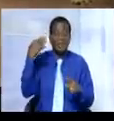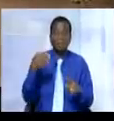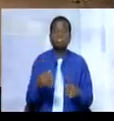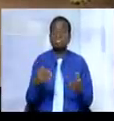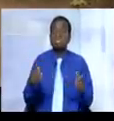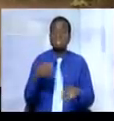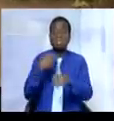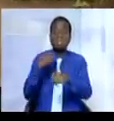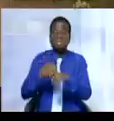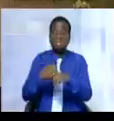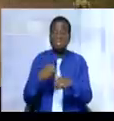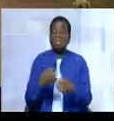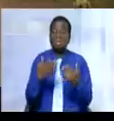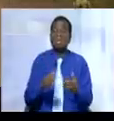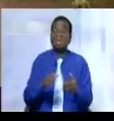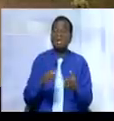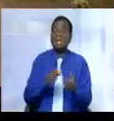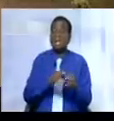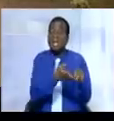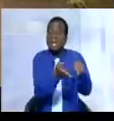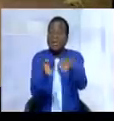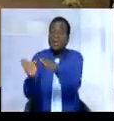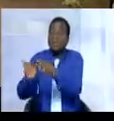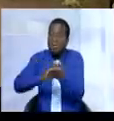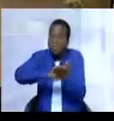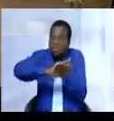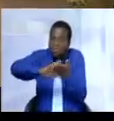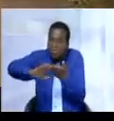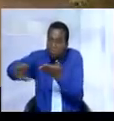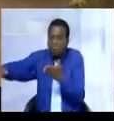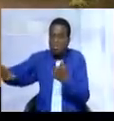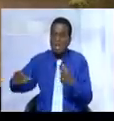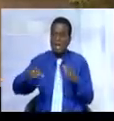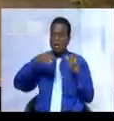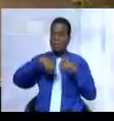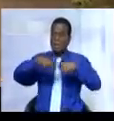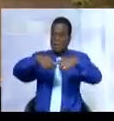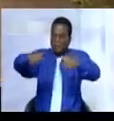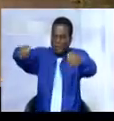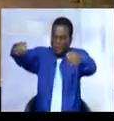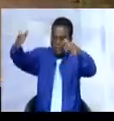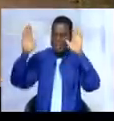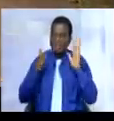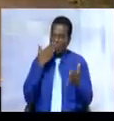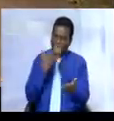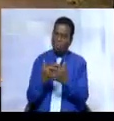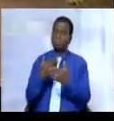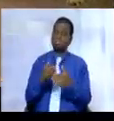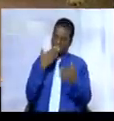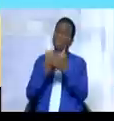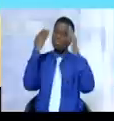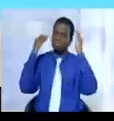15 minutes pour une descente de 6 km. Ce n'était pas normal. Okay. Voilà, vraiment, elle est